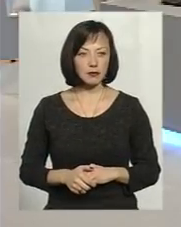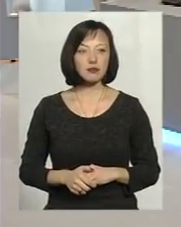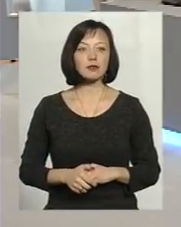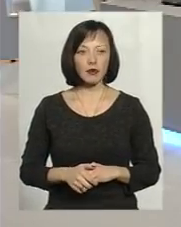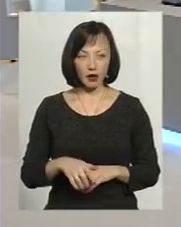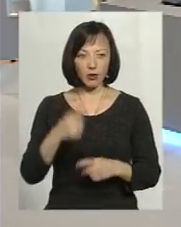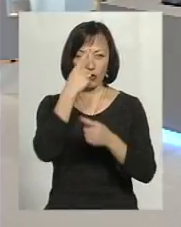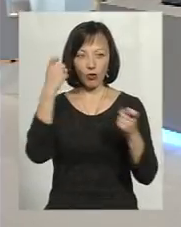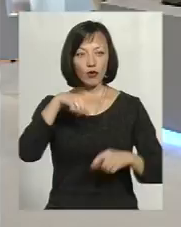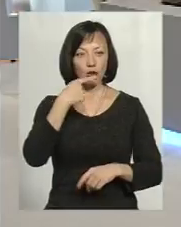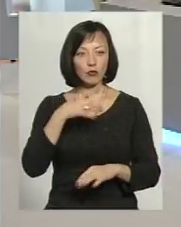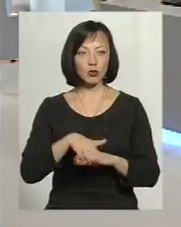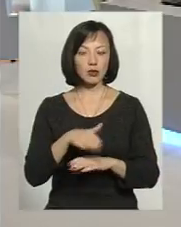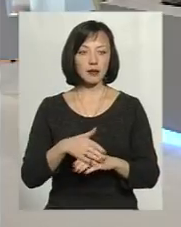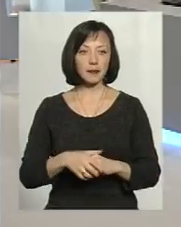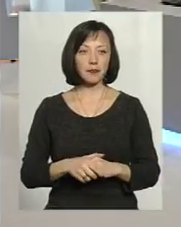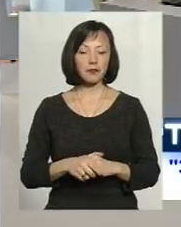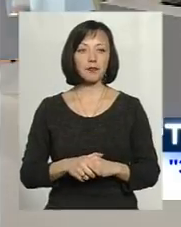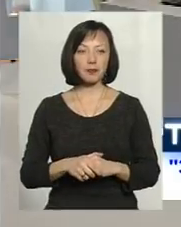Алло. Алло, ви в ефірі, говоріть, будь ласка.